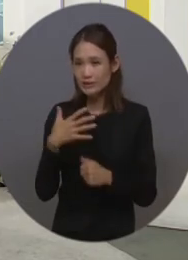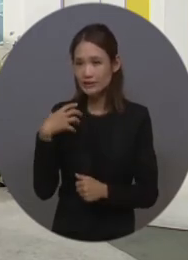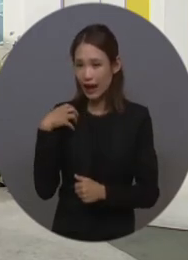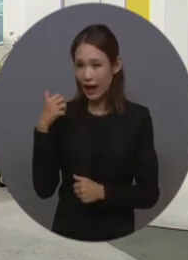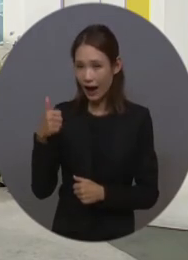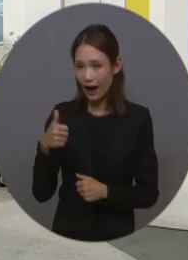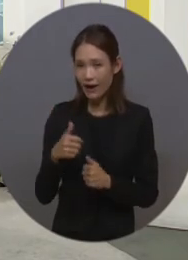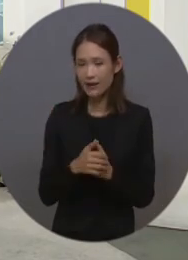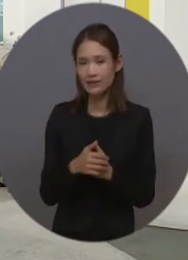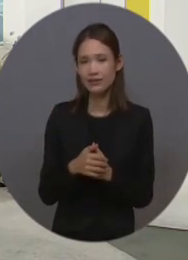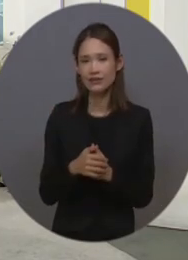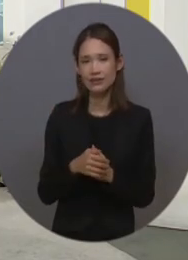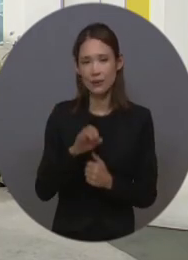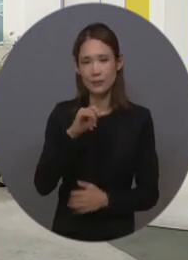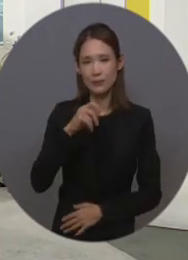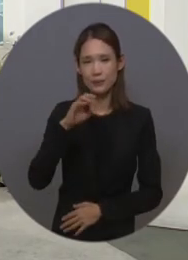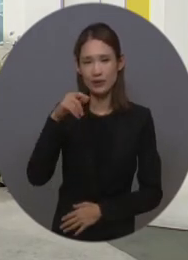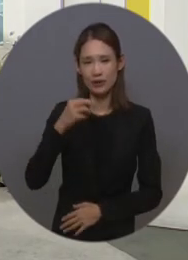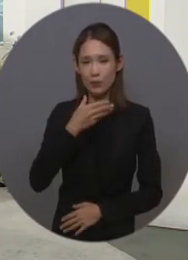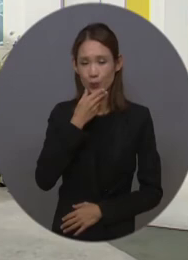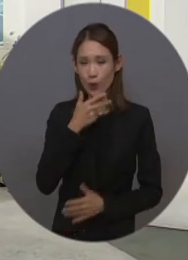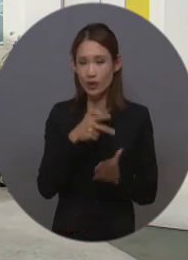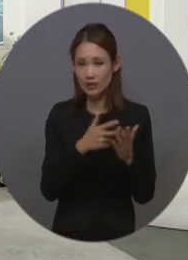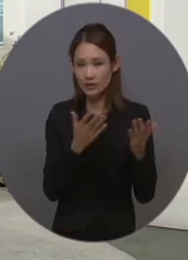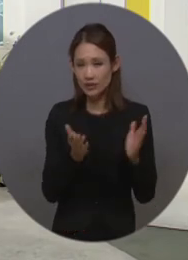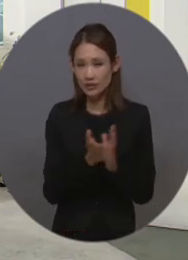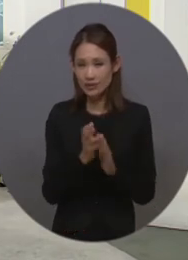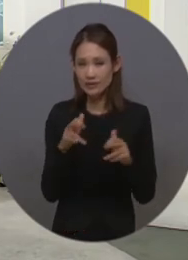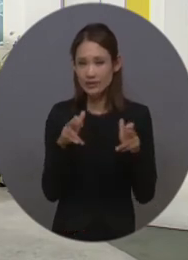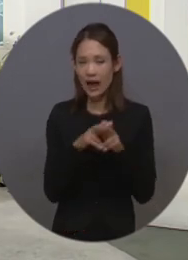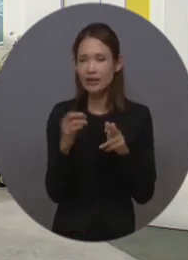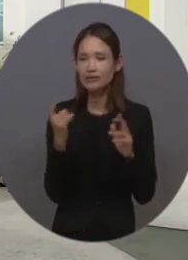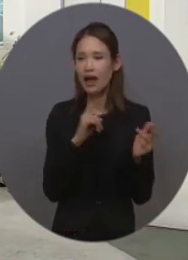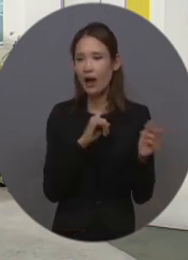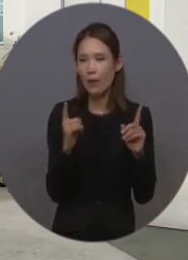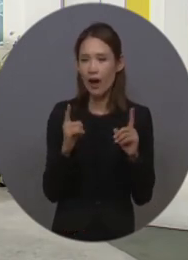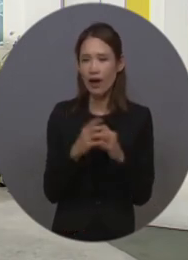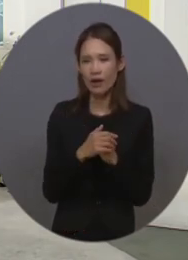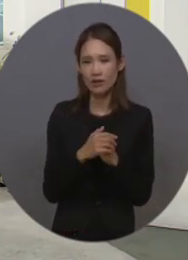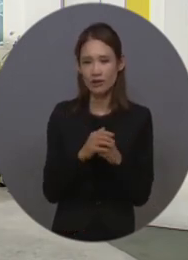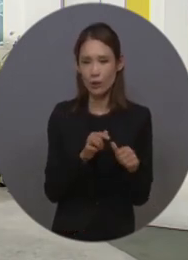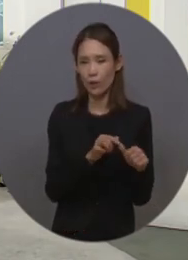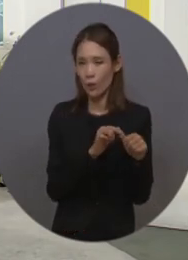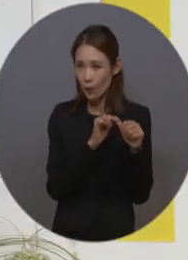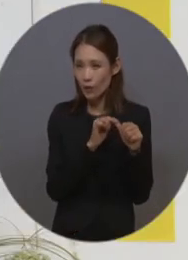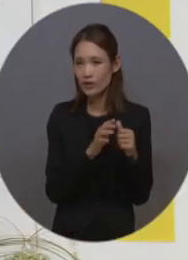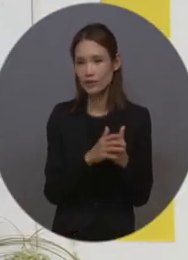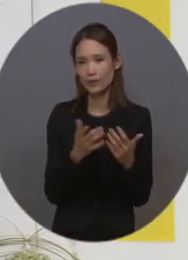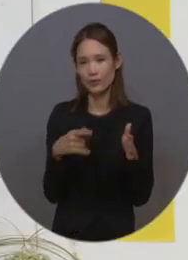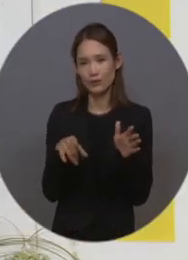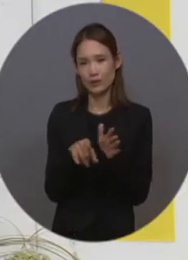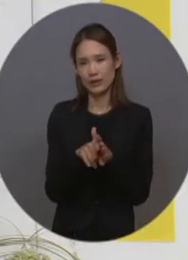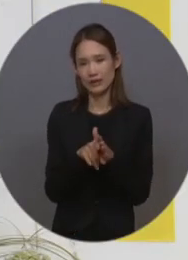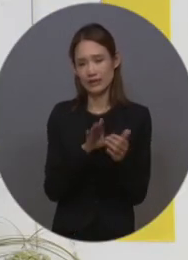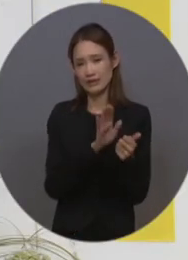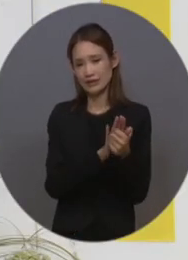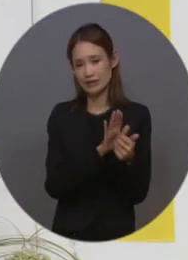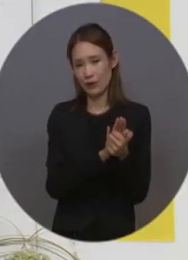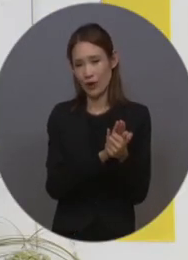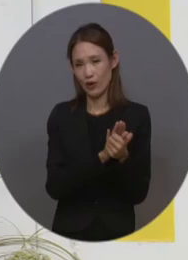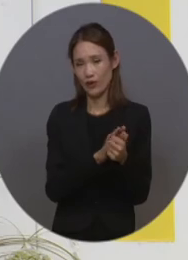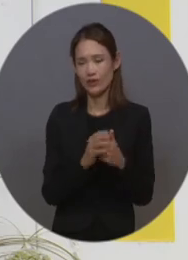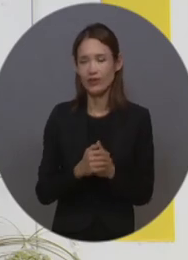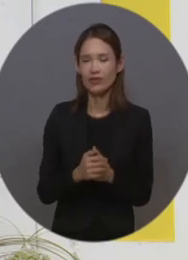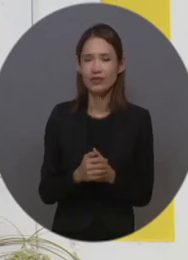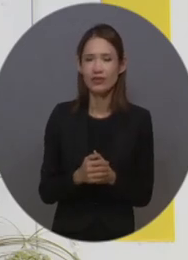네네. 미랄복지재단은 아시다시피 이제 장애인들의 재활 그리고 네. 고용을 네. 위해서 이제 지원하는 재단인데요.